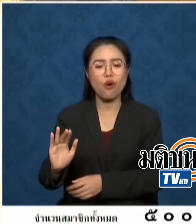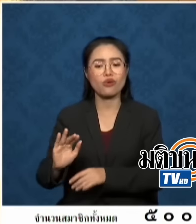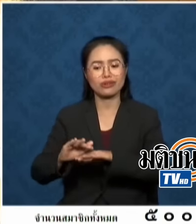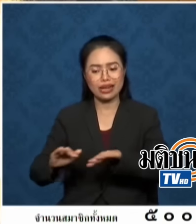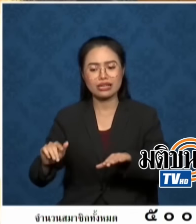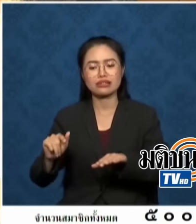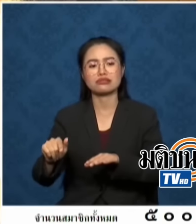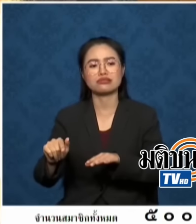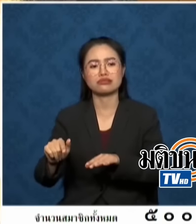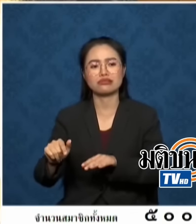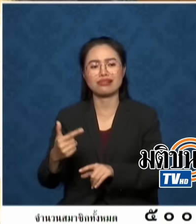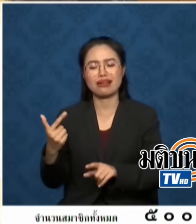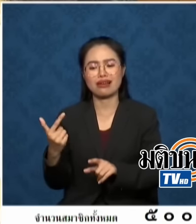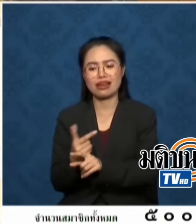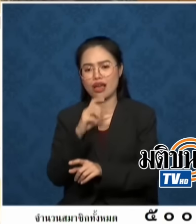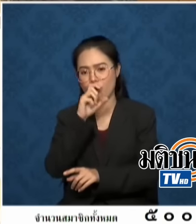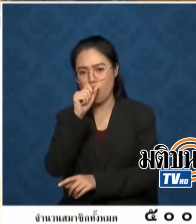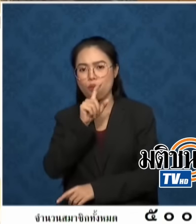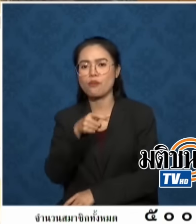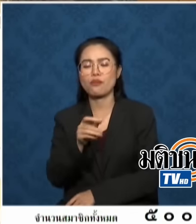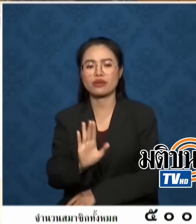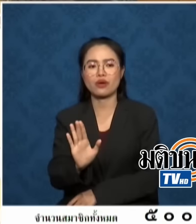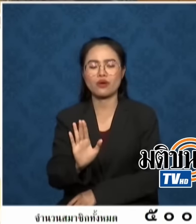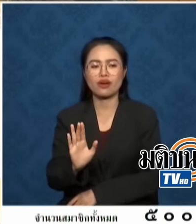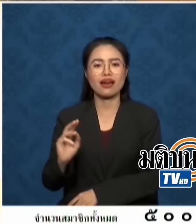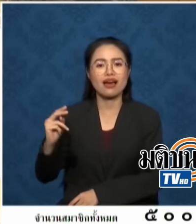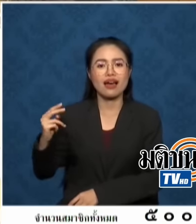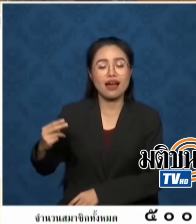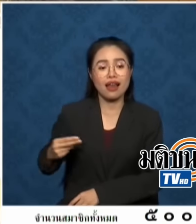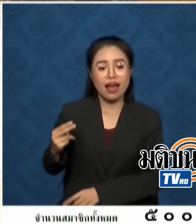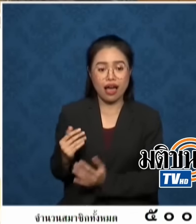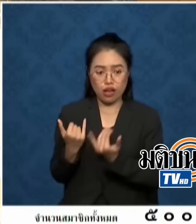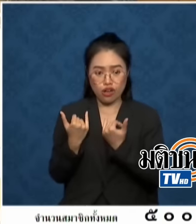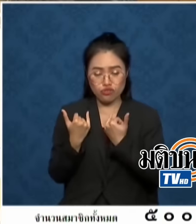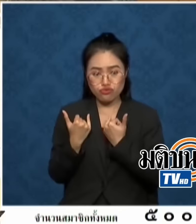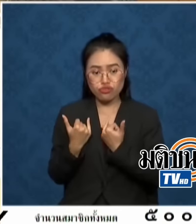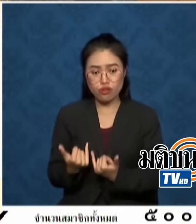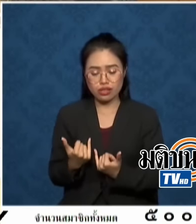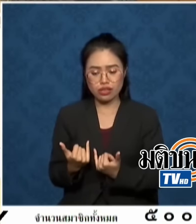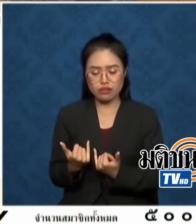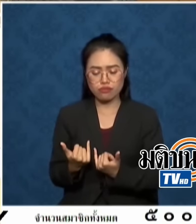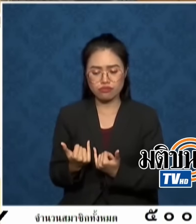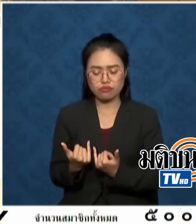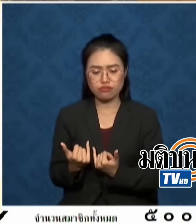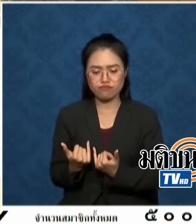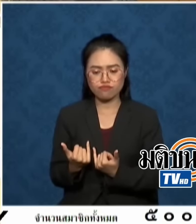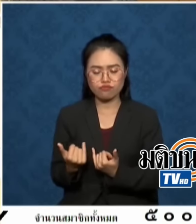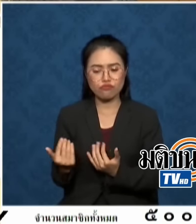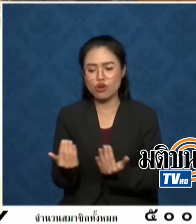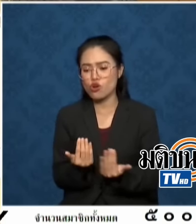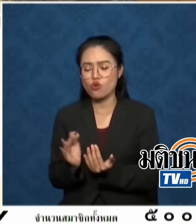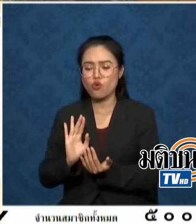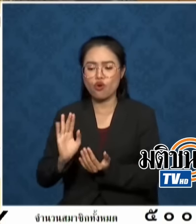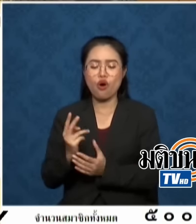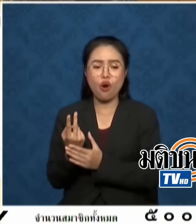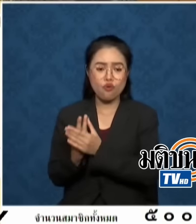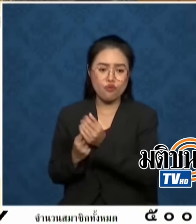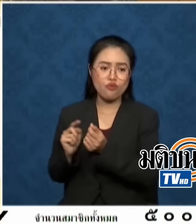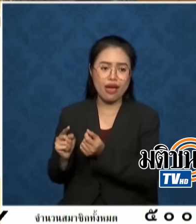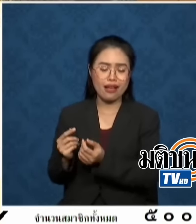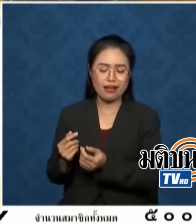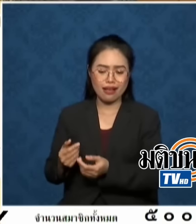เลี้ยงดูหลานซึ่งตอนนี้เป็นบุตรของแฟนมาอยู่กับเราสองคนตั้ง